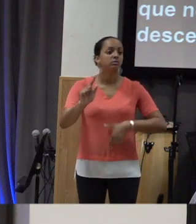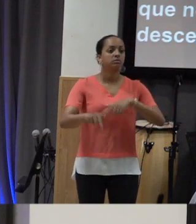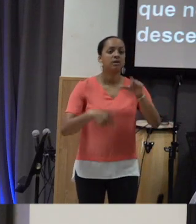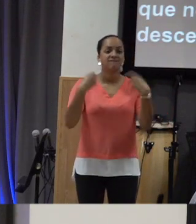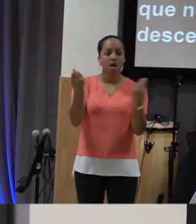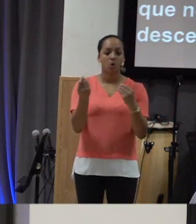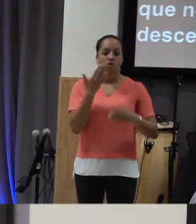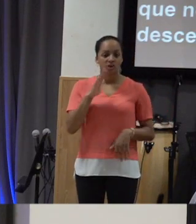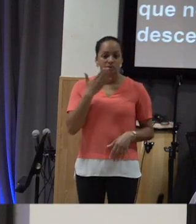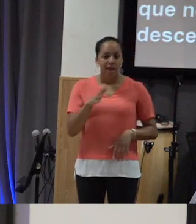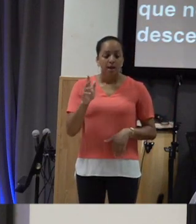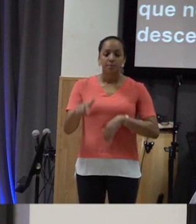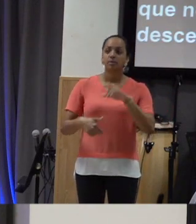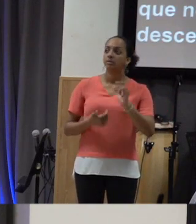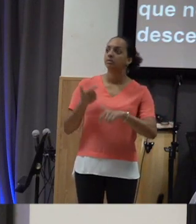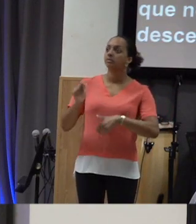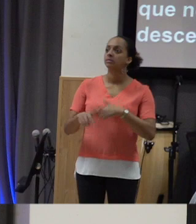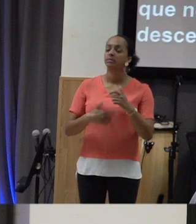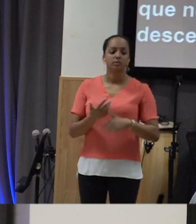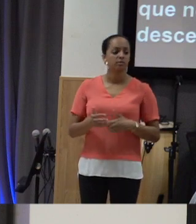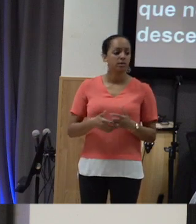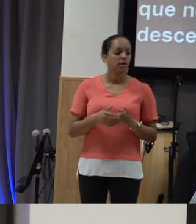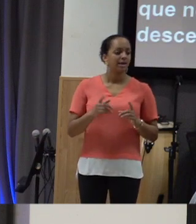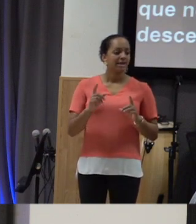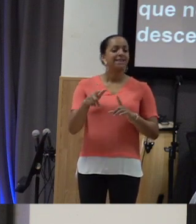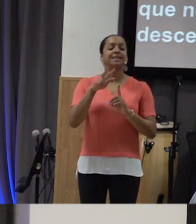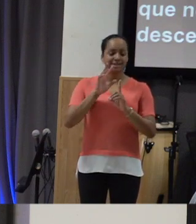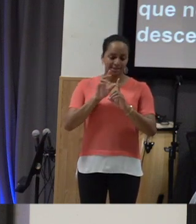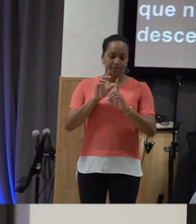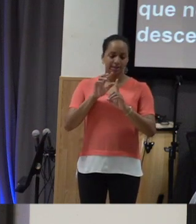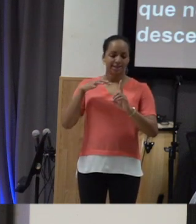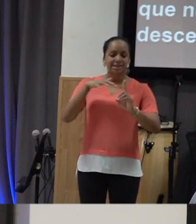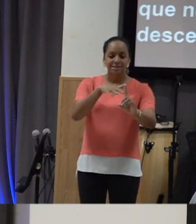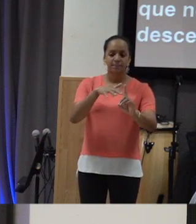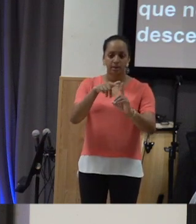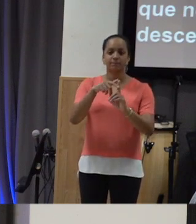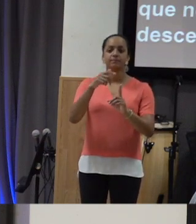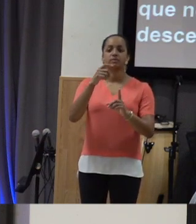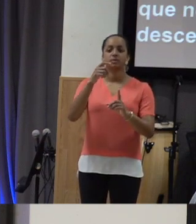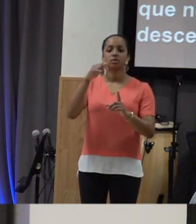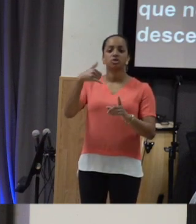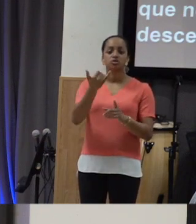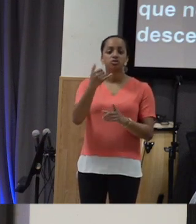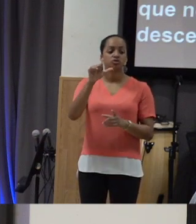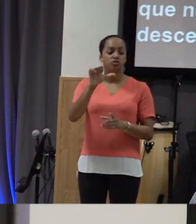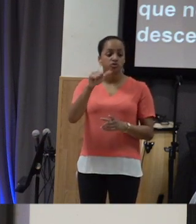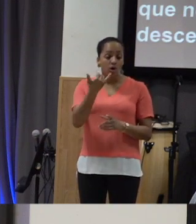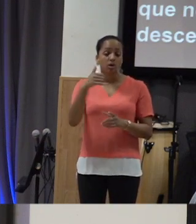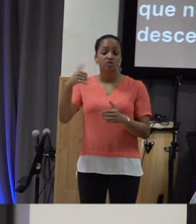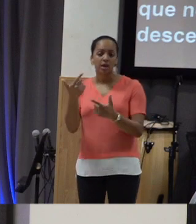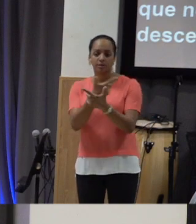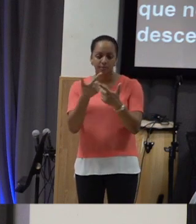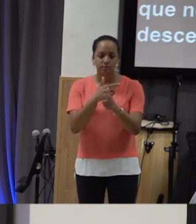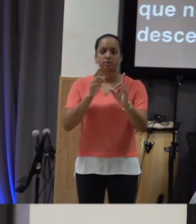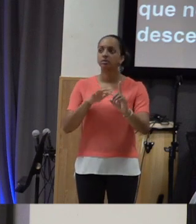Les disciples, Jacques et Jean, voyant cela, dirent « Seigneur, veux-tu que nous commandions que le feu descende du ciel et